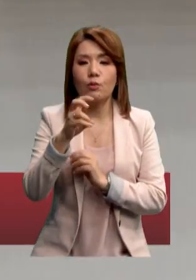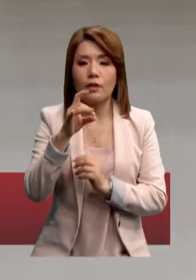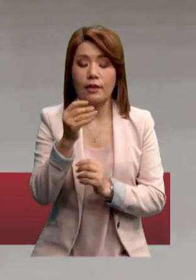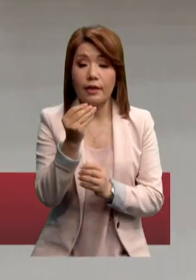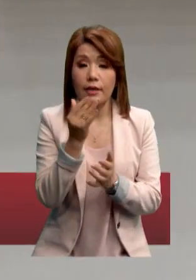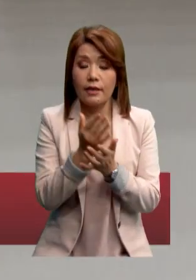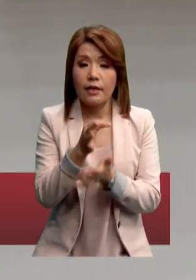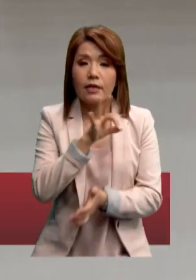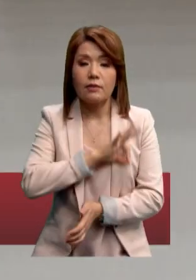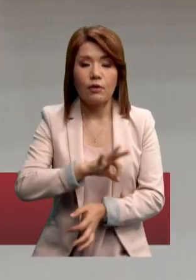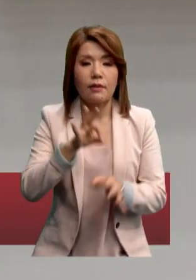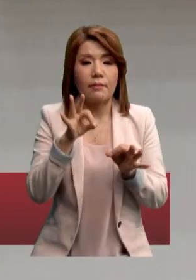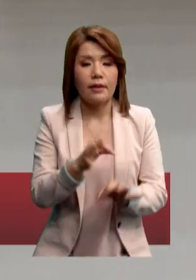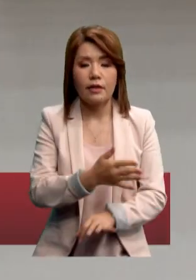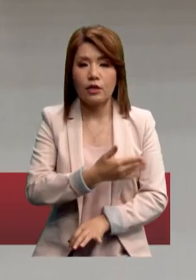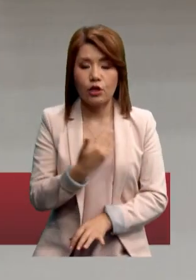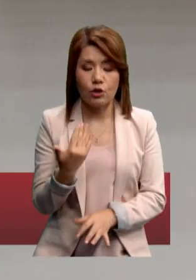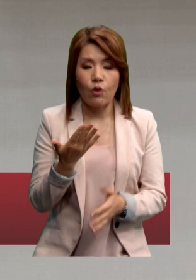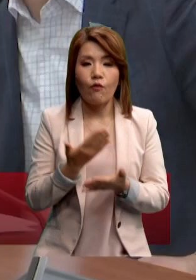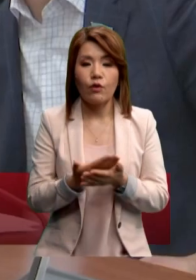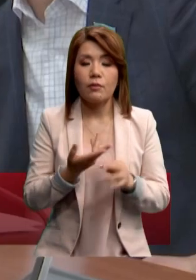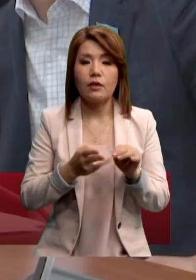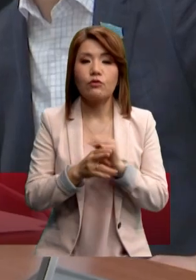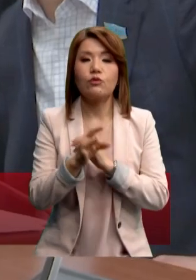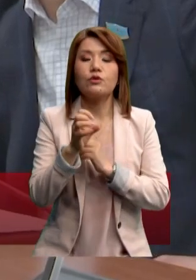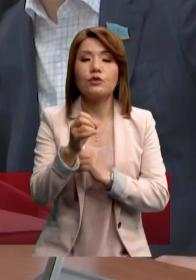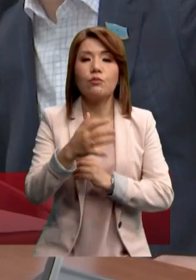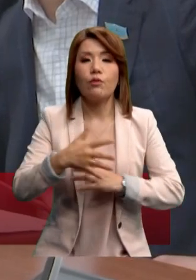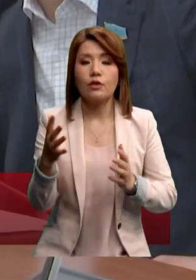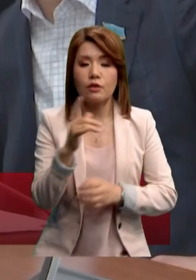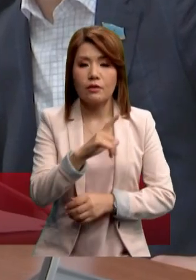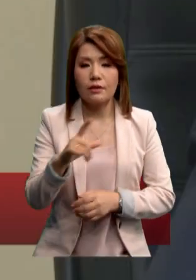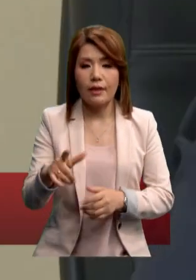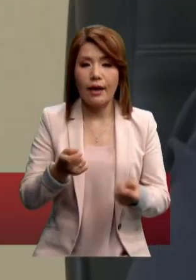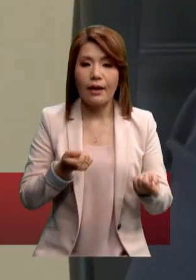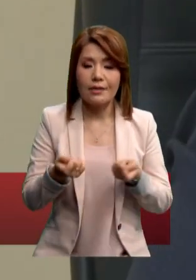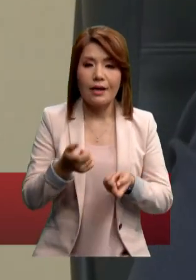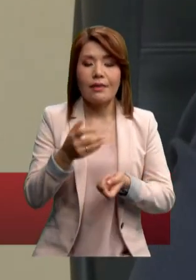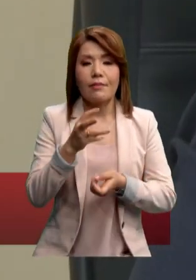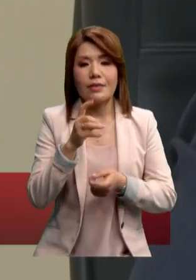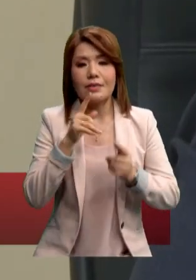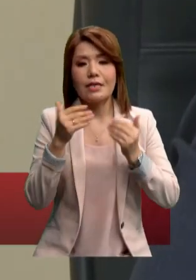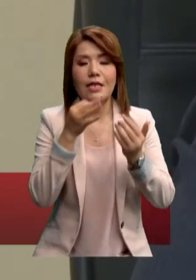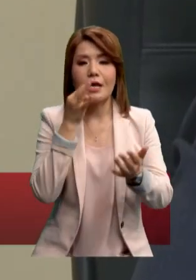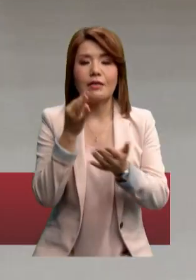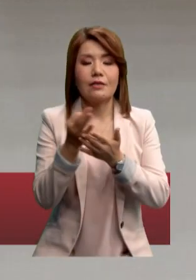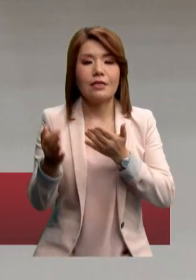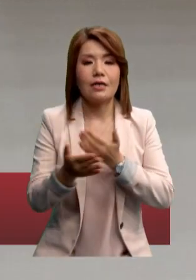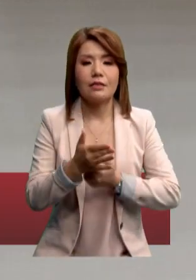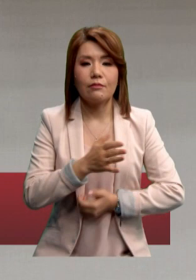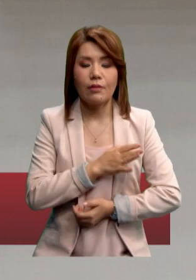средств использовали непродуктивно. По его данным, больше 100 сотрудников акиматов и маслихатов понесли